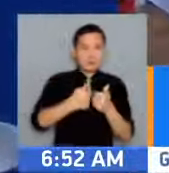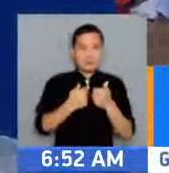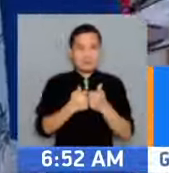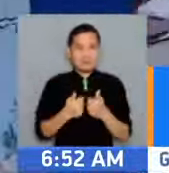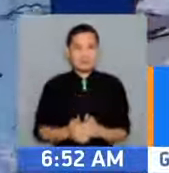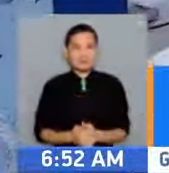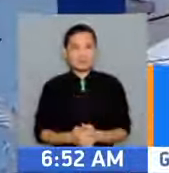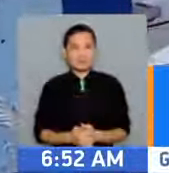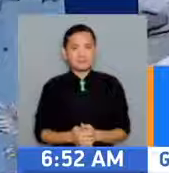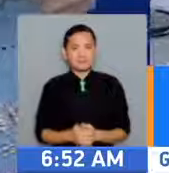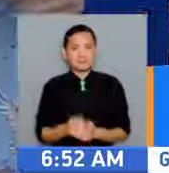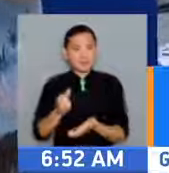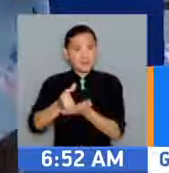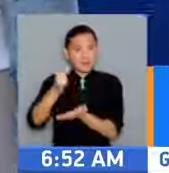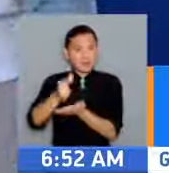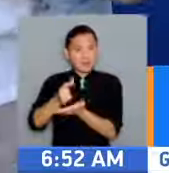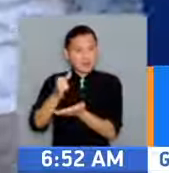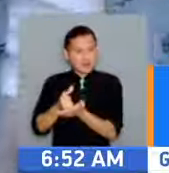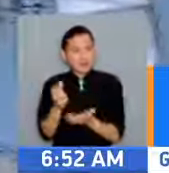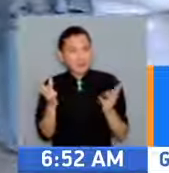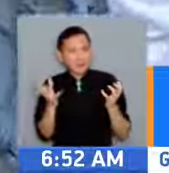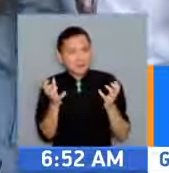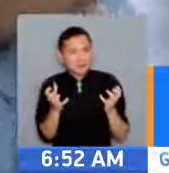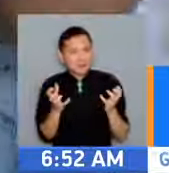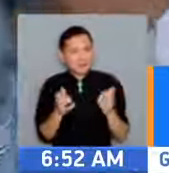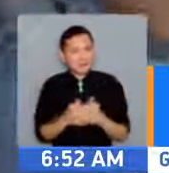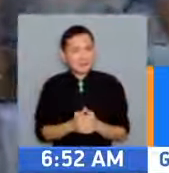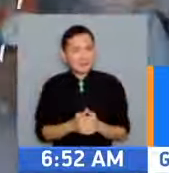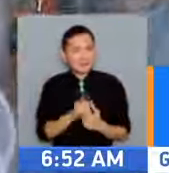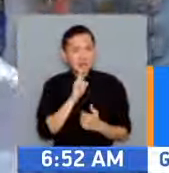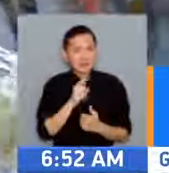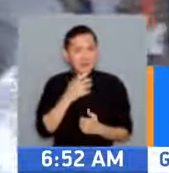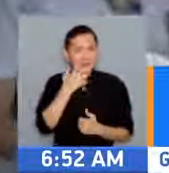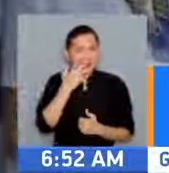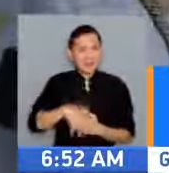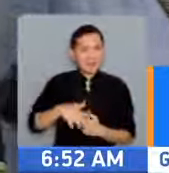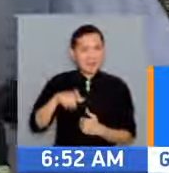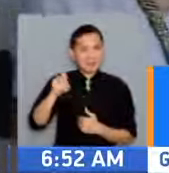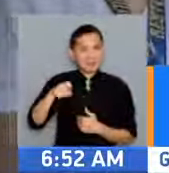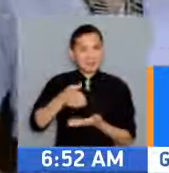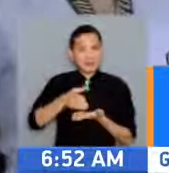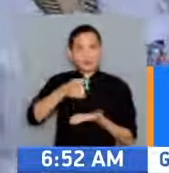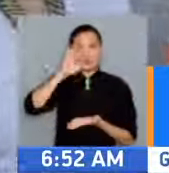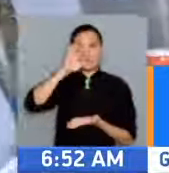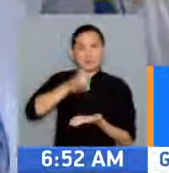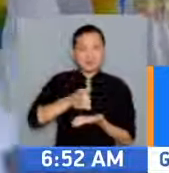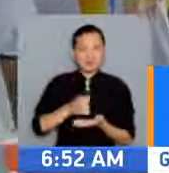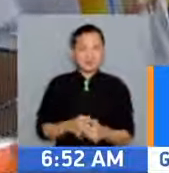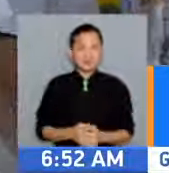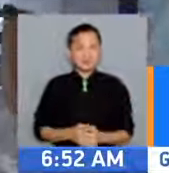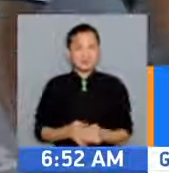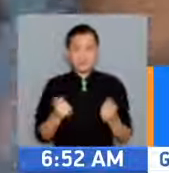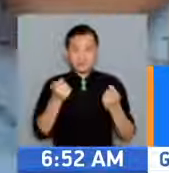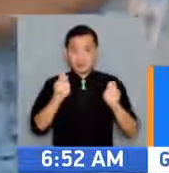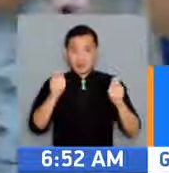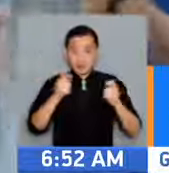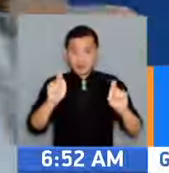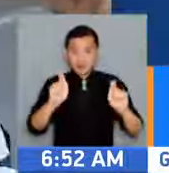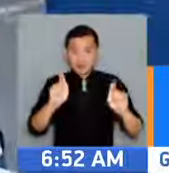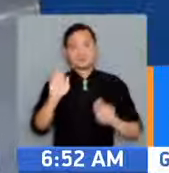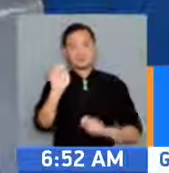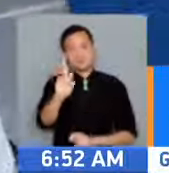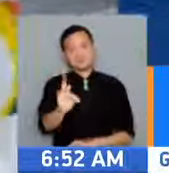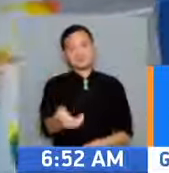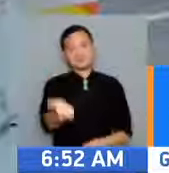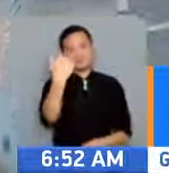Parang gusto ko ng tumbler, no? Saktong-sakto sa init natin ngayon. Pero dahil dyan, try muna natin, oh. Game, try mo na,